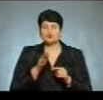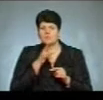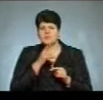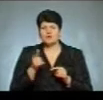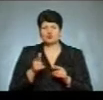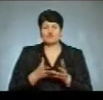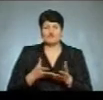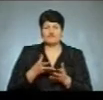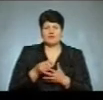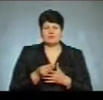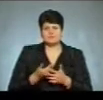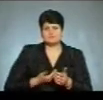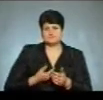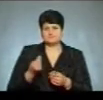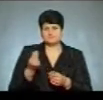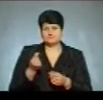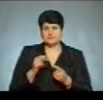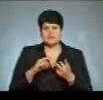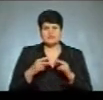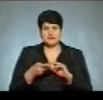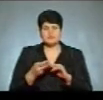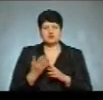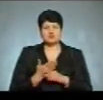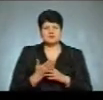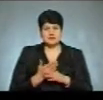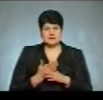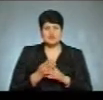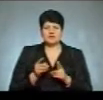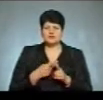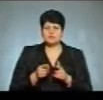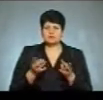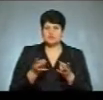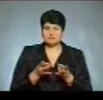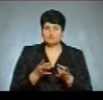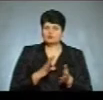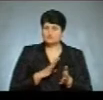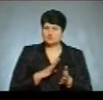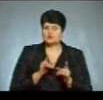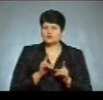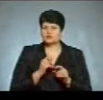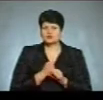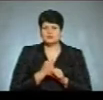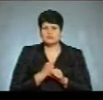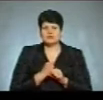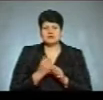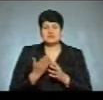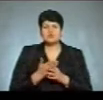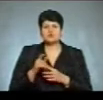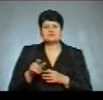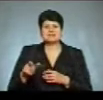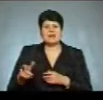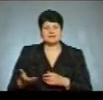виплати готівки замість субсидій? Чи потрібно було щось зробити субсидіантам для